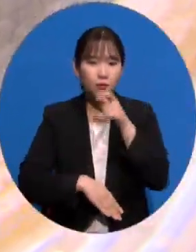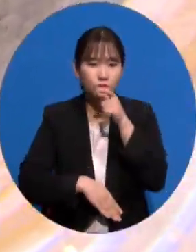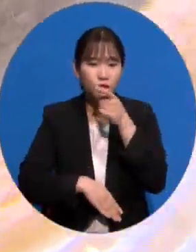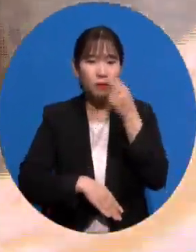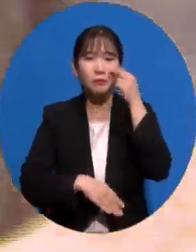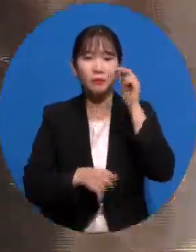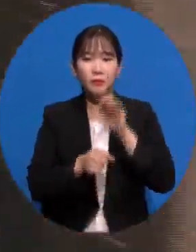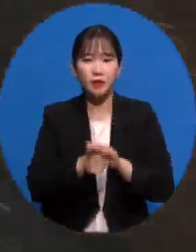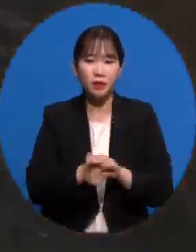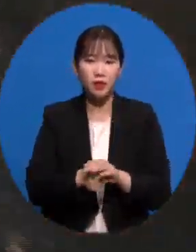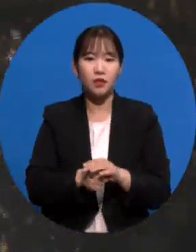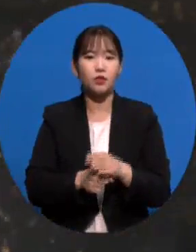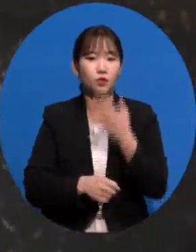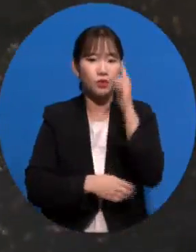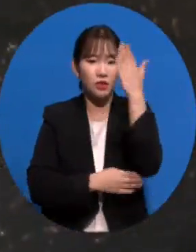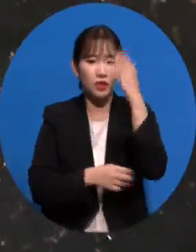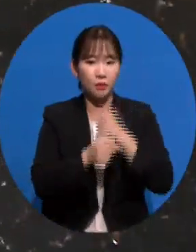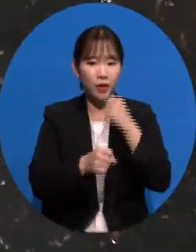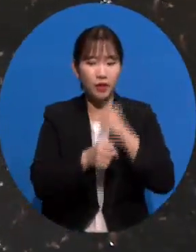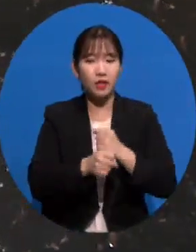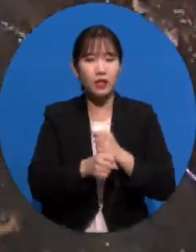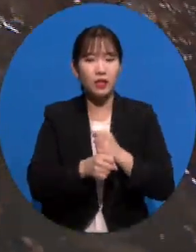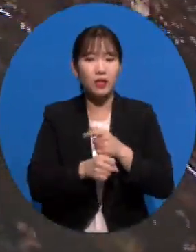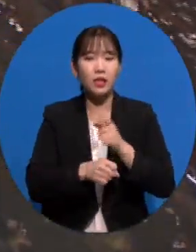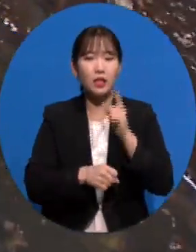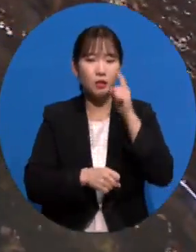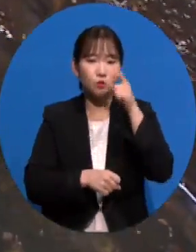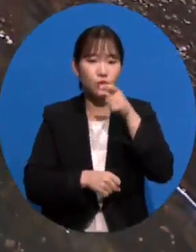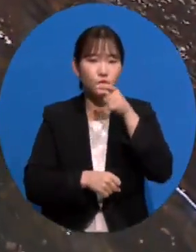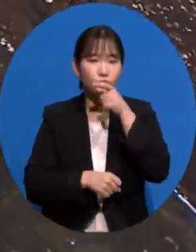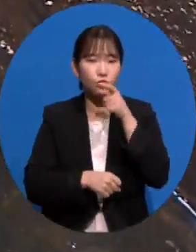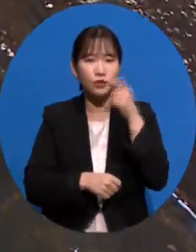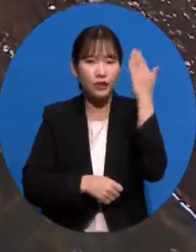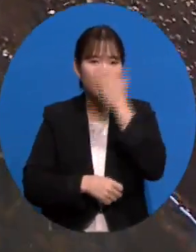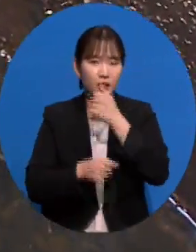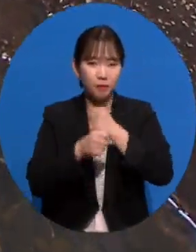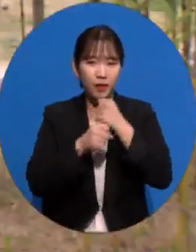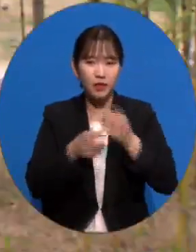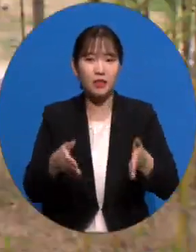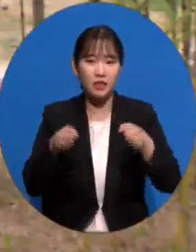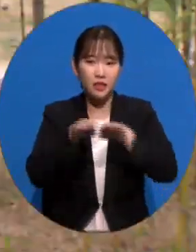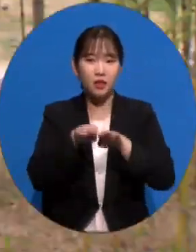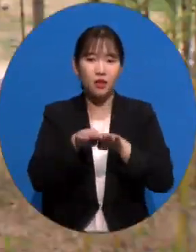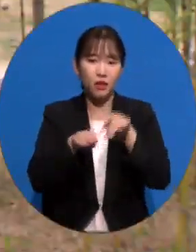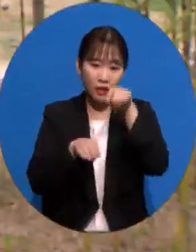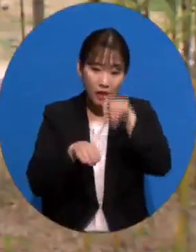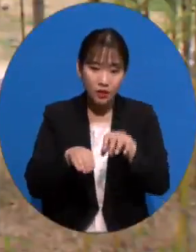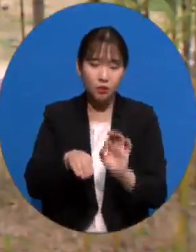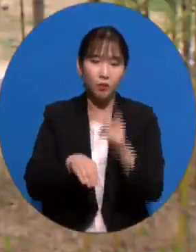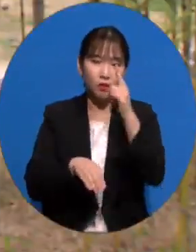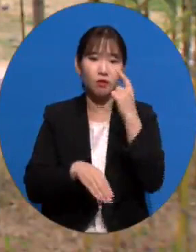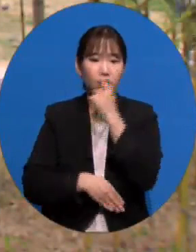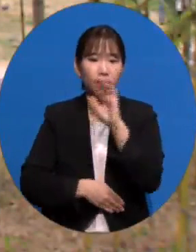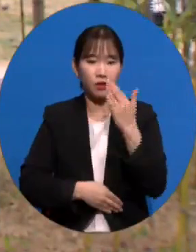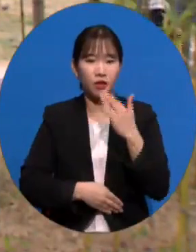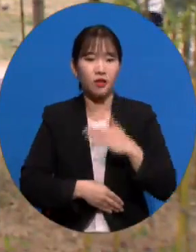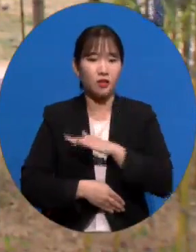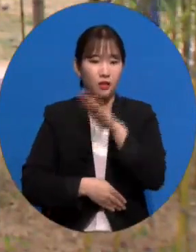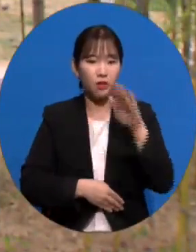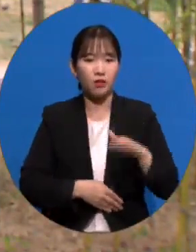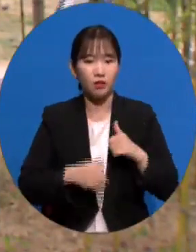엉뚱하게도 순천시가 설치한 수질오염 저감시설에서 발생한 것으로 드러났습니다. 저희들이